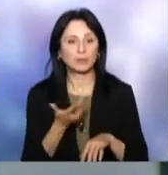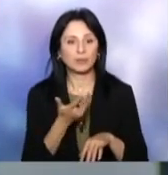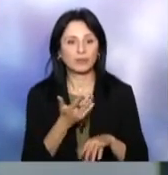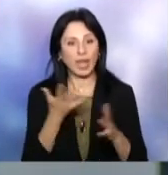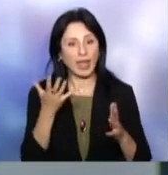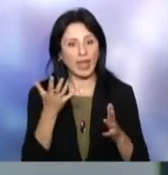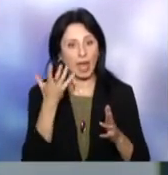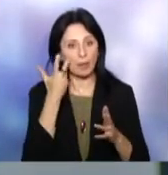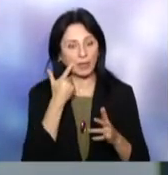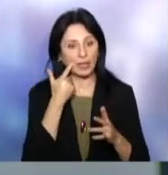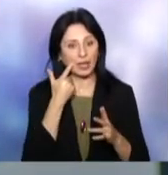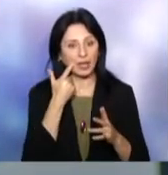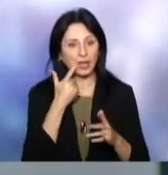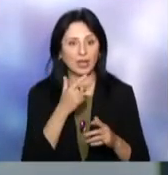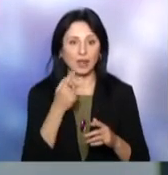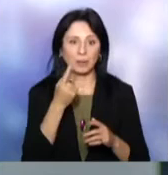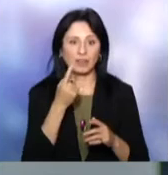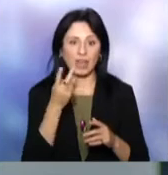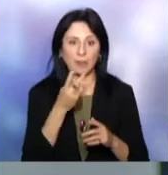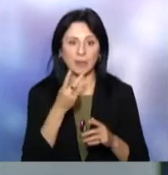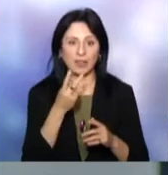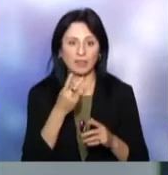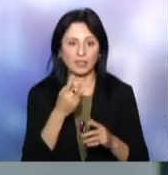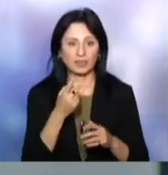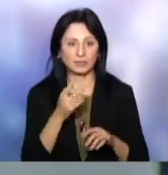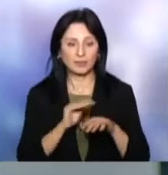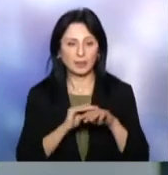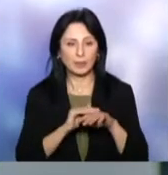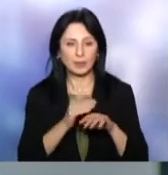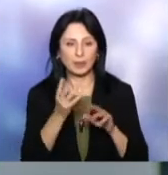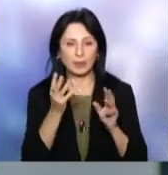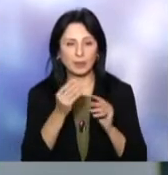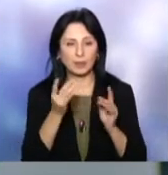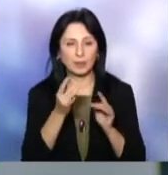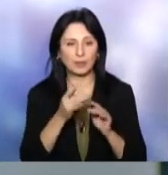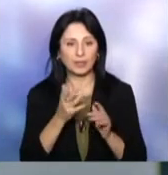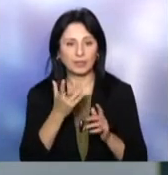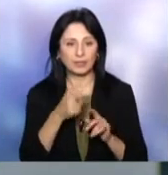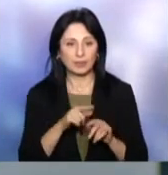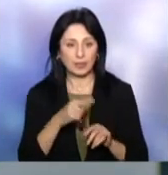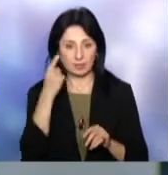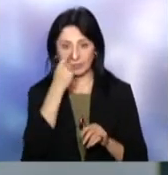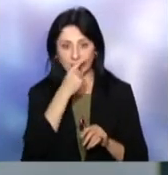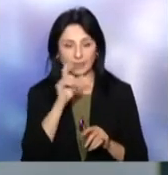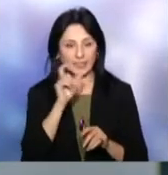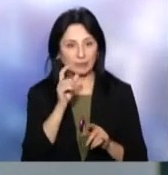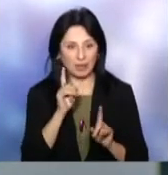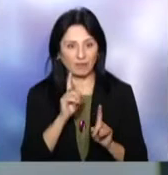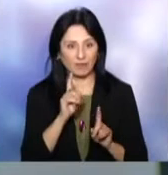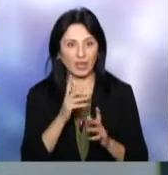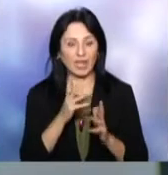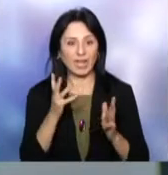ღია ფერის არის თუ პირველი და მეორე არის, ეს არის წითური და მეორე ტიპი არის ქერაცის ფერთვალება, შემდეგ